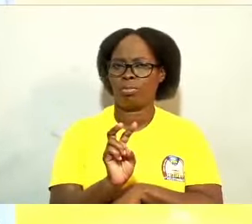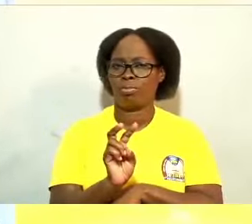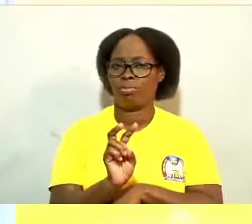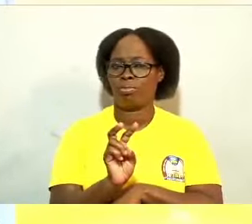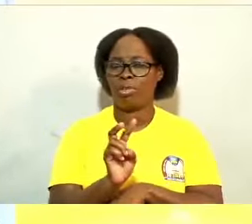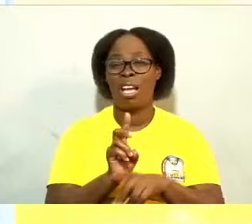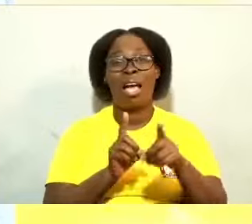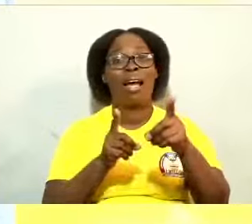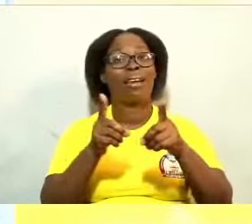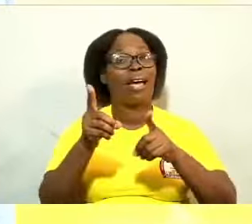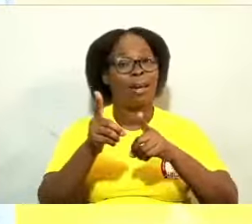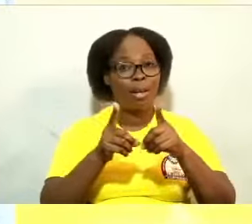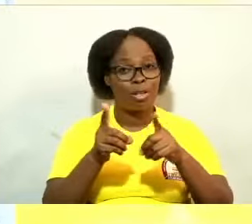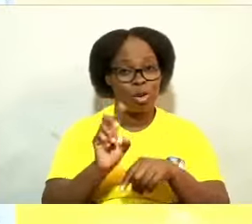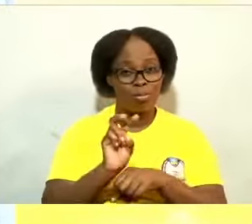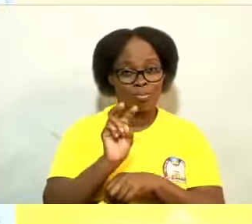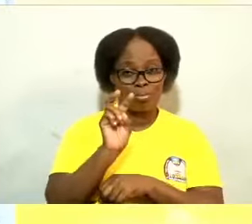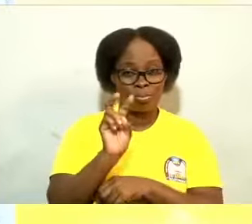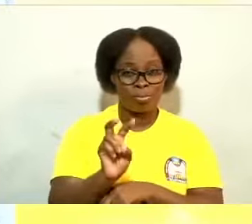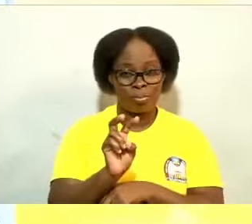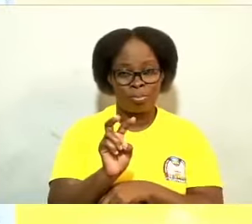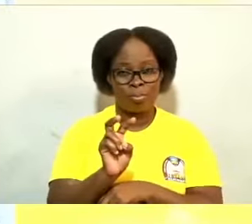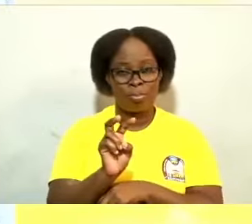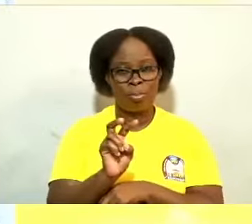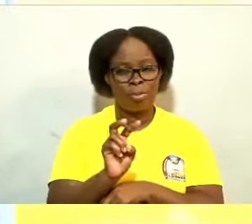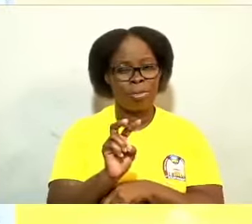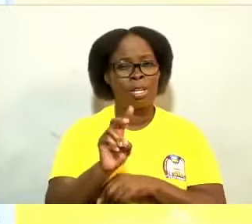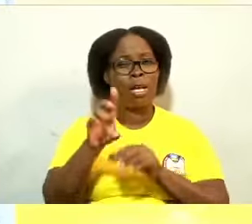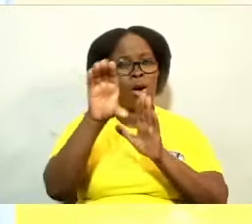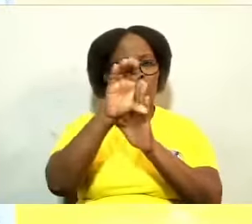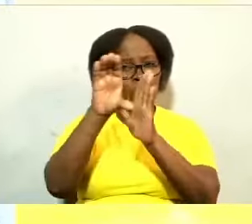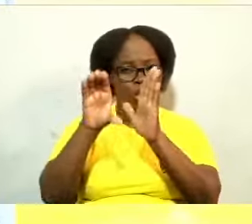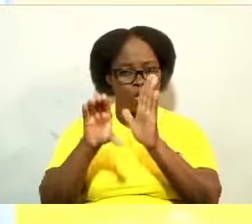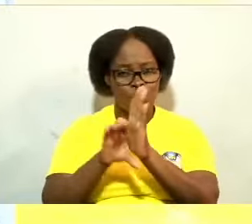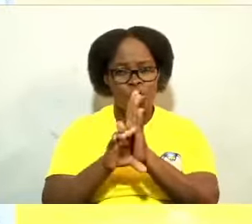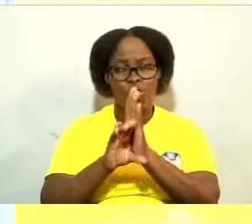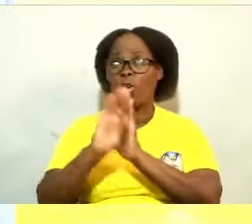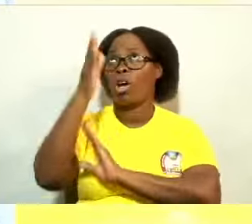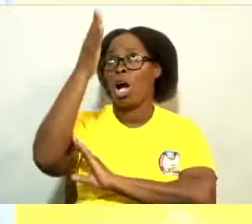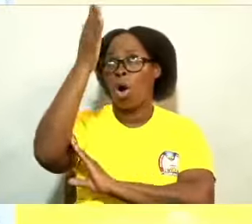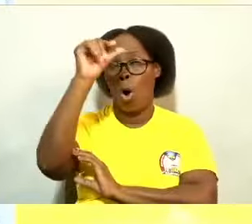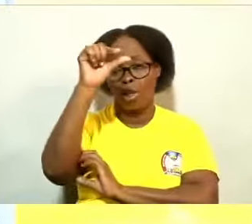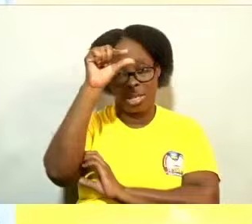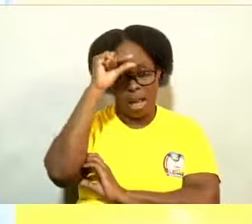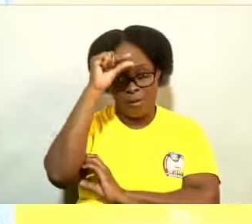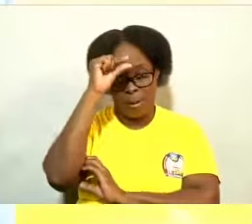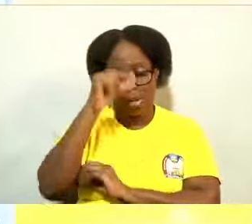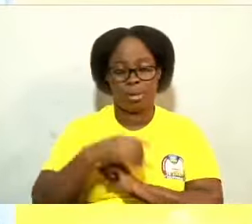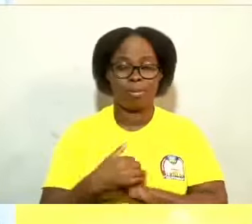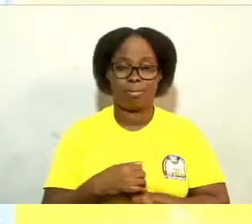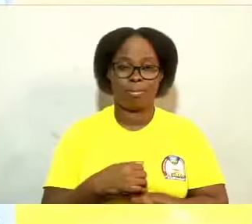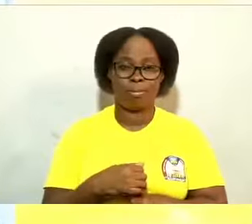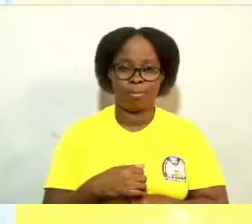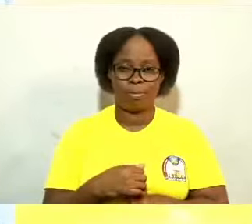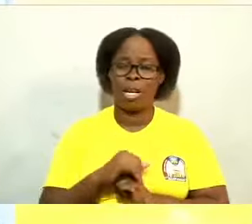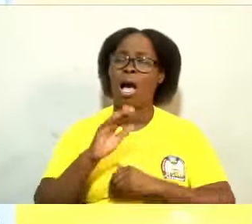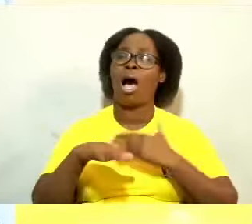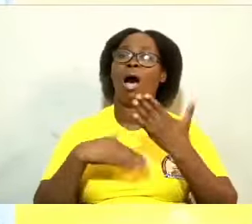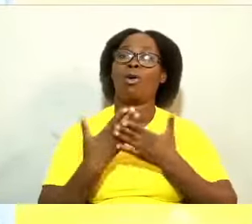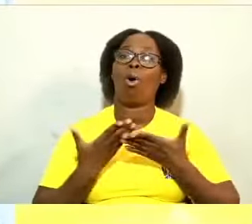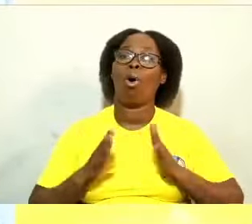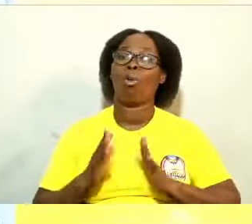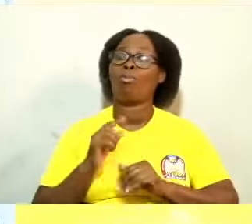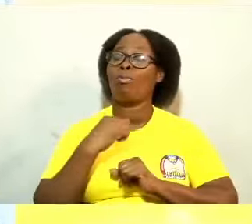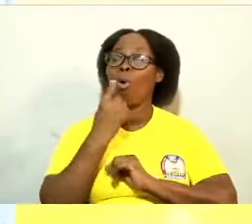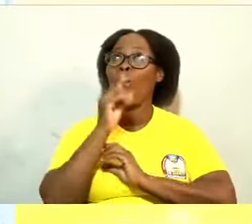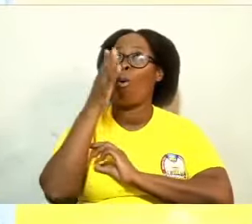dira, kutazama katiba ya serikali ya Mungu. Na wote ambao